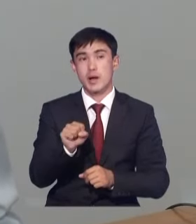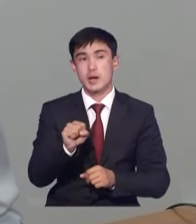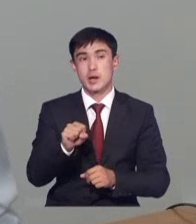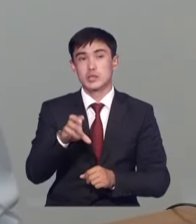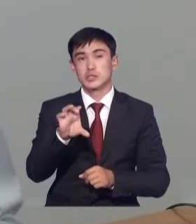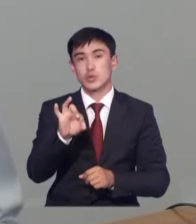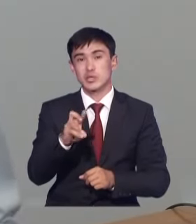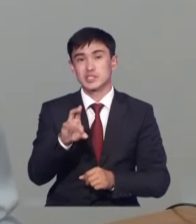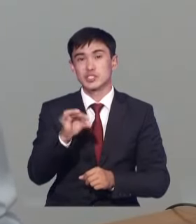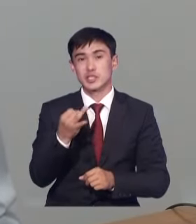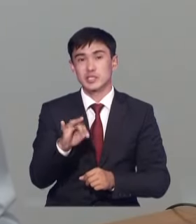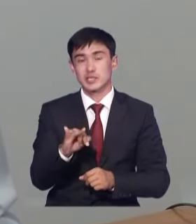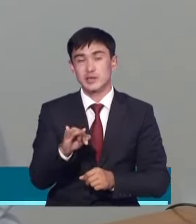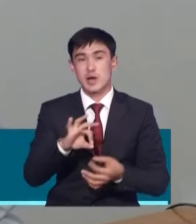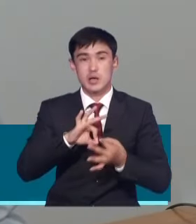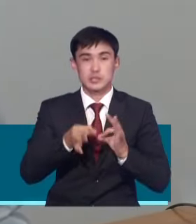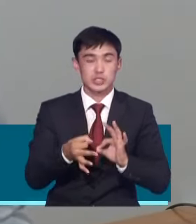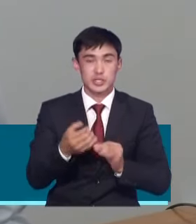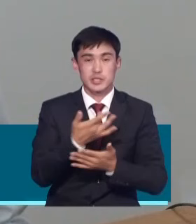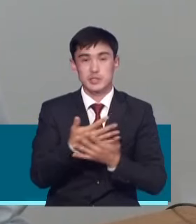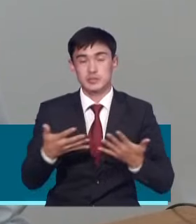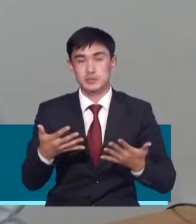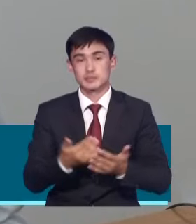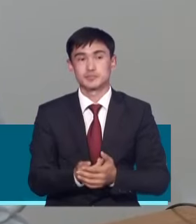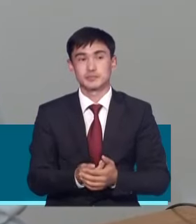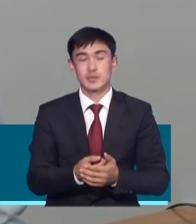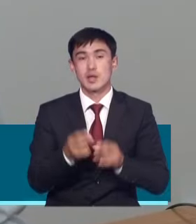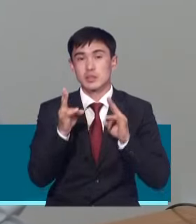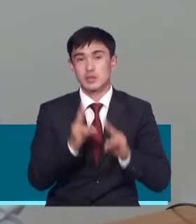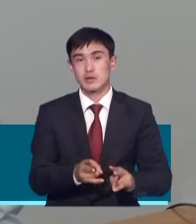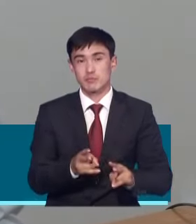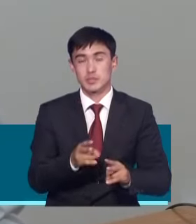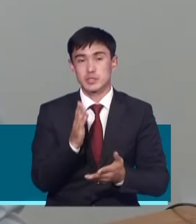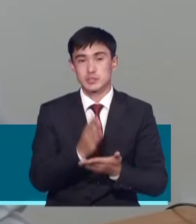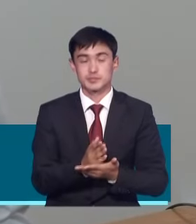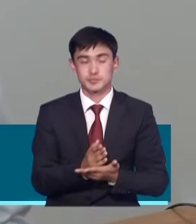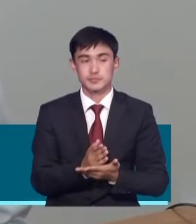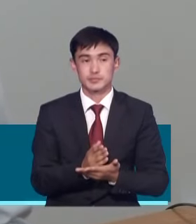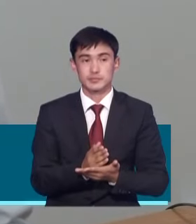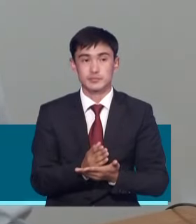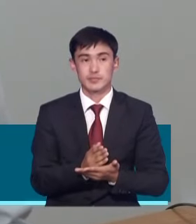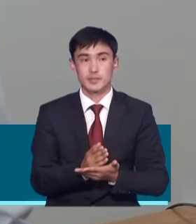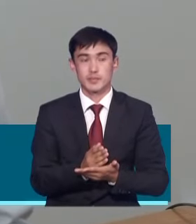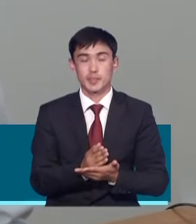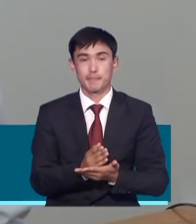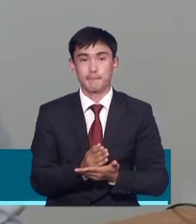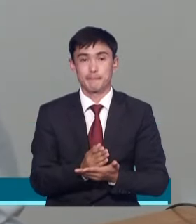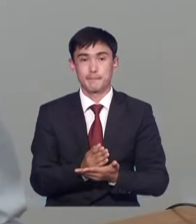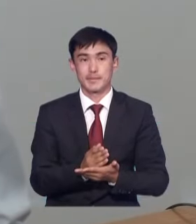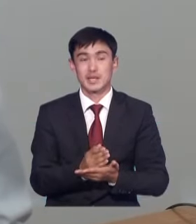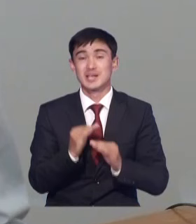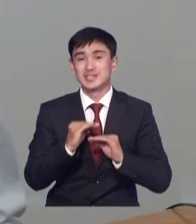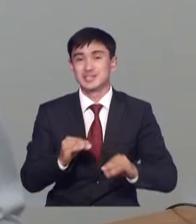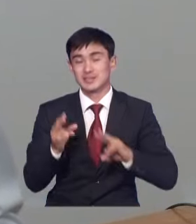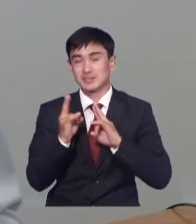отслойка сетчатки, осложнения при миопии, травм много, травм